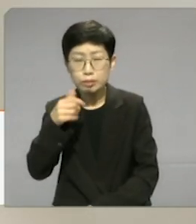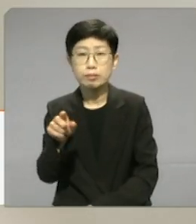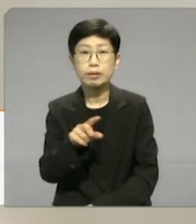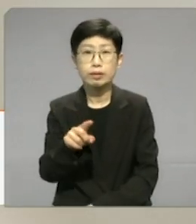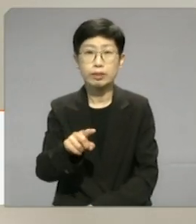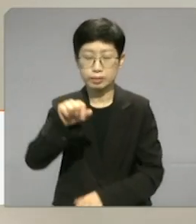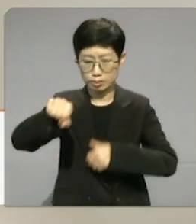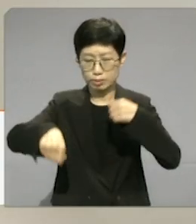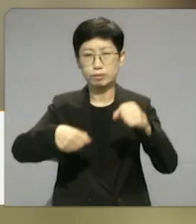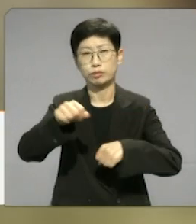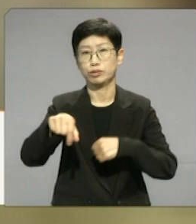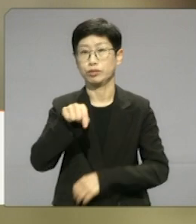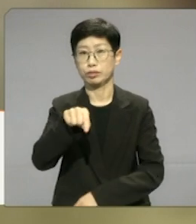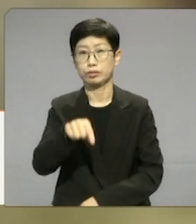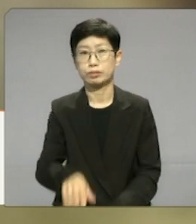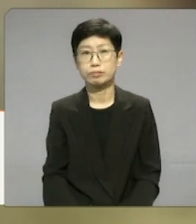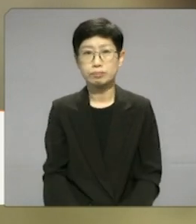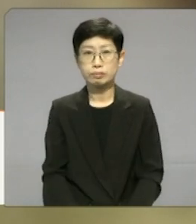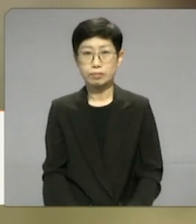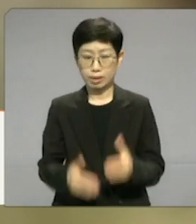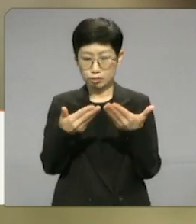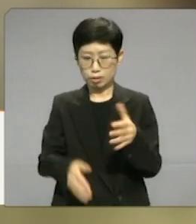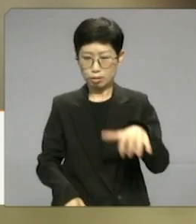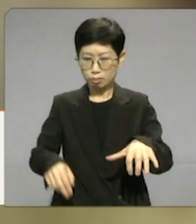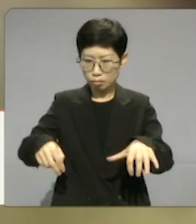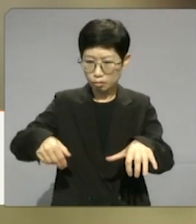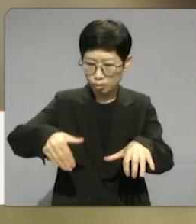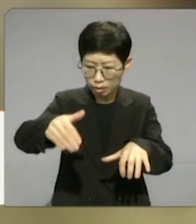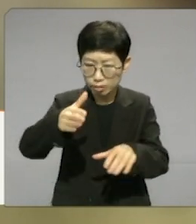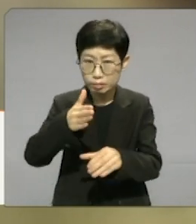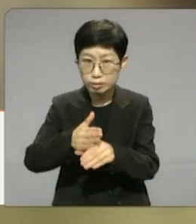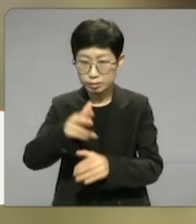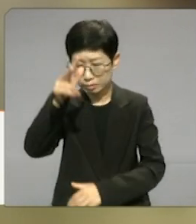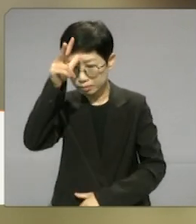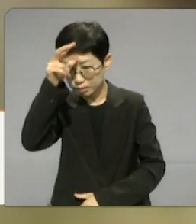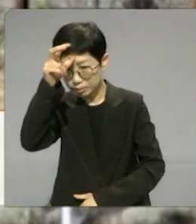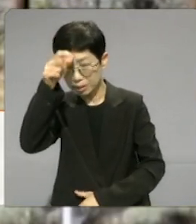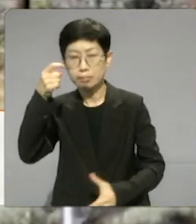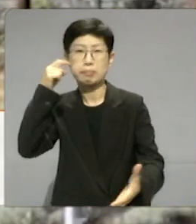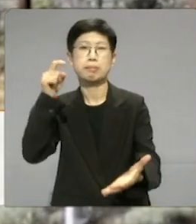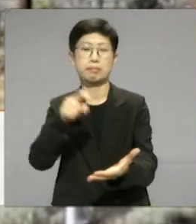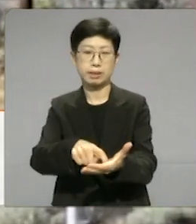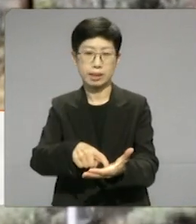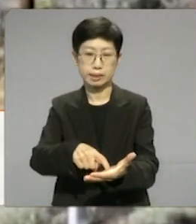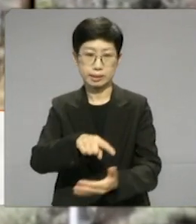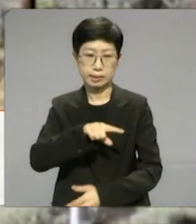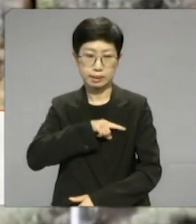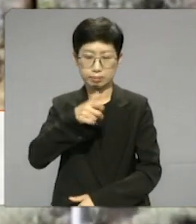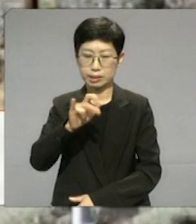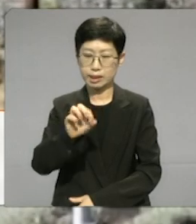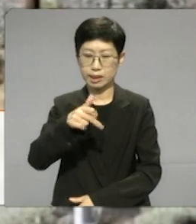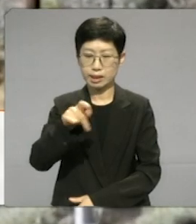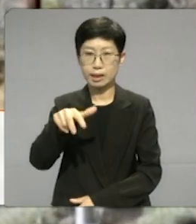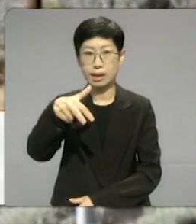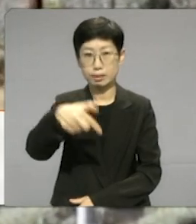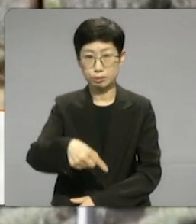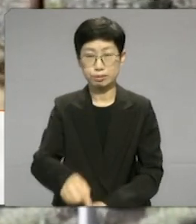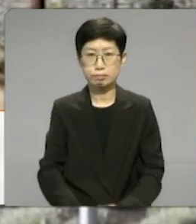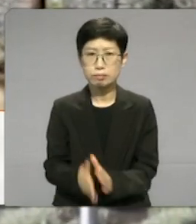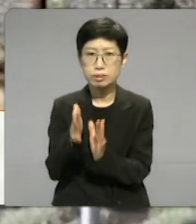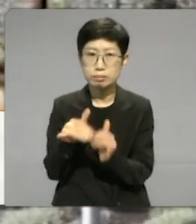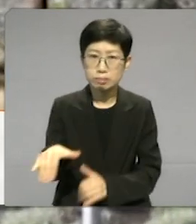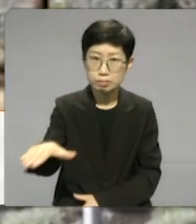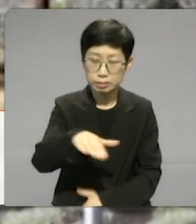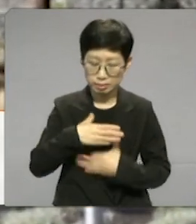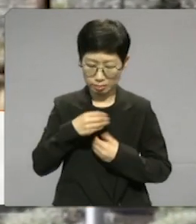열대우림 동물이었는데요. 휴게소를 지나던 한 경찰이 킨카주라 불리는 포유류를 발견했습니다. 시민들의 안전을